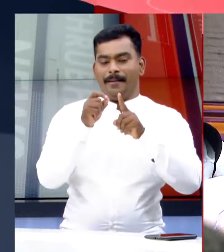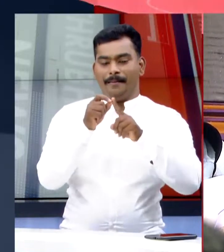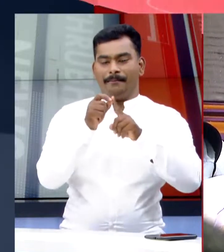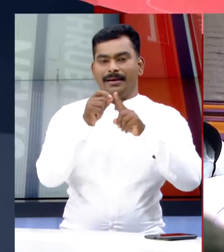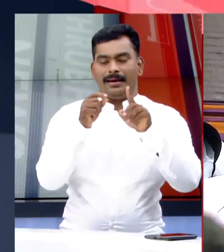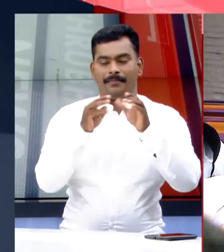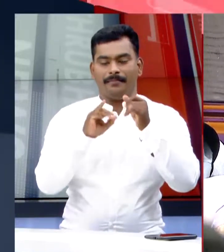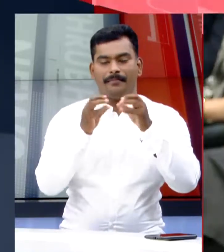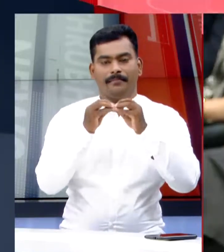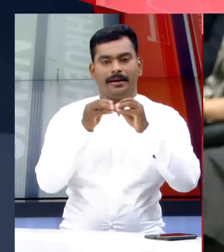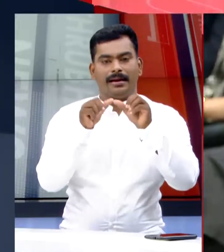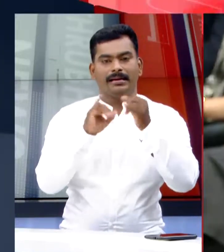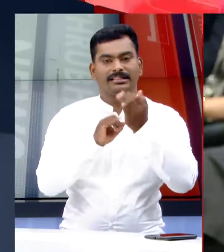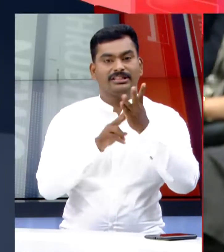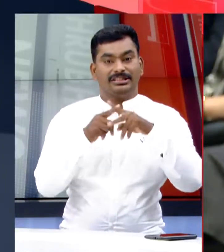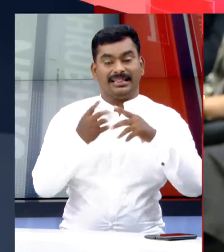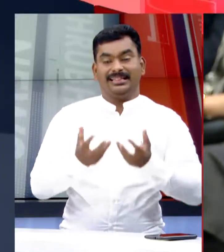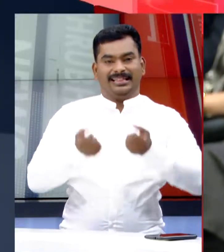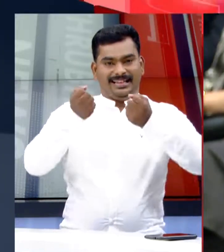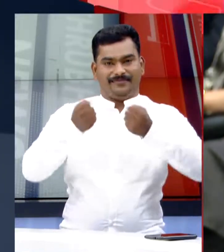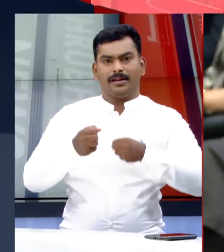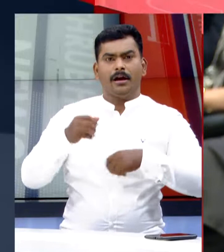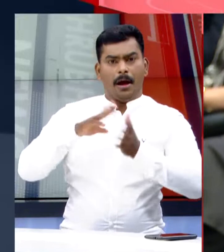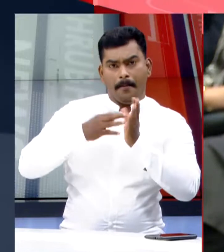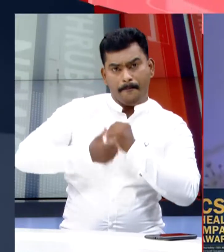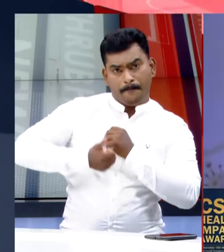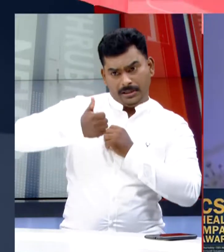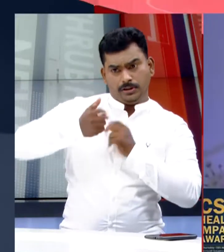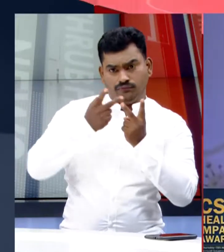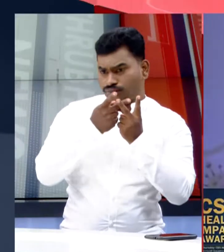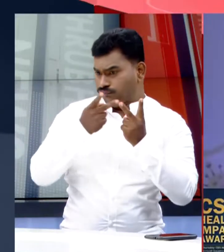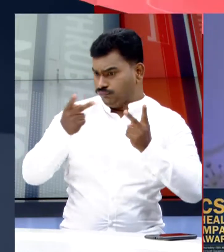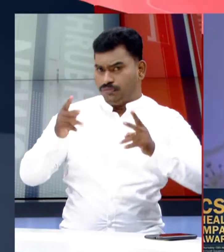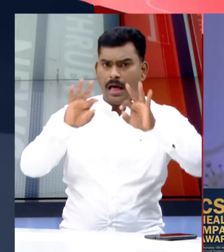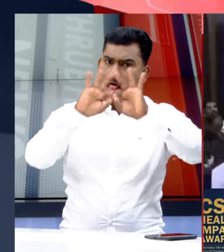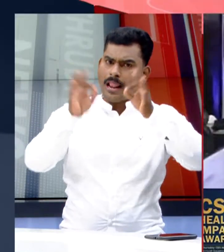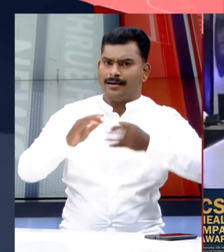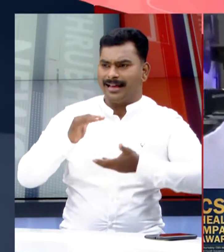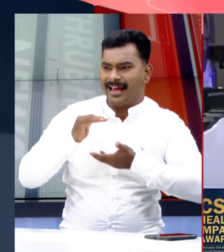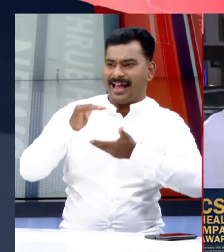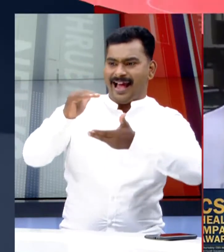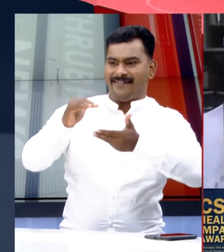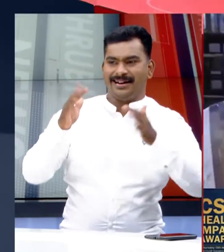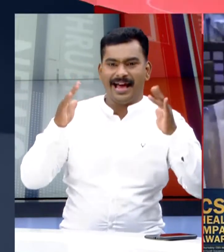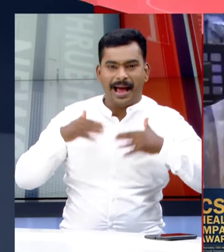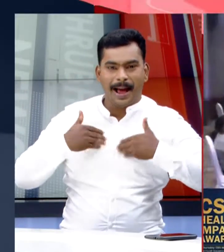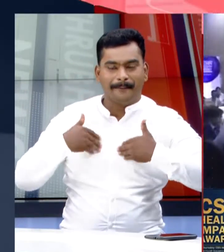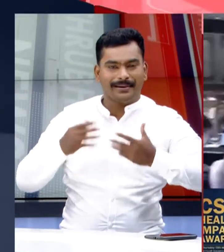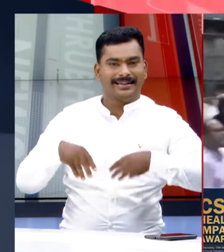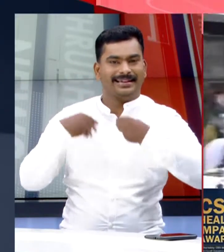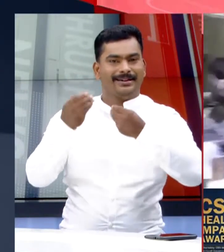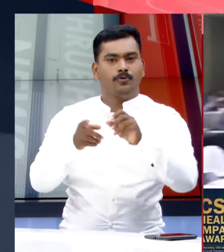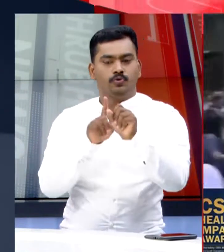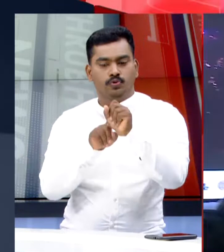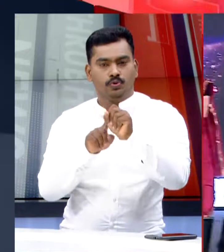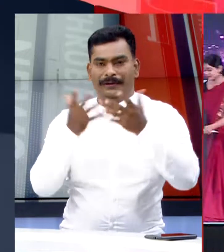അവാർഡ് ഏറ്റുവാങ്ങി. കേന്ദ്രസഹമന്ത്രിമാരായ അശ്വിനി ചൌബേ, രാംദാസ് അതാവ്ലെ, ഐ എച്ച് ഡബ്ല്യു കൗൺസിൽ സിഇഒ കമൽ നാരായണൻ എന്നിവർ